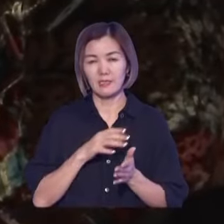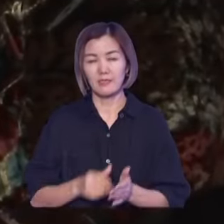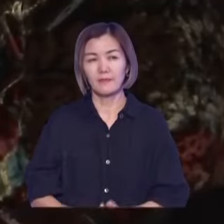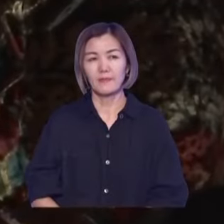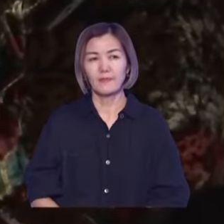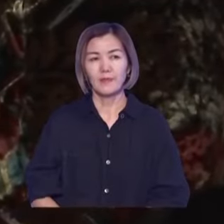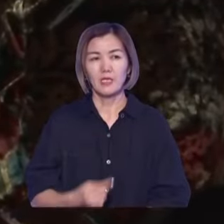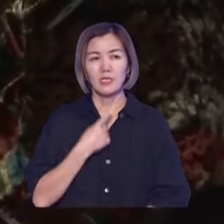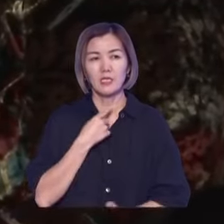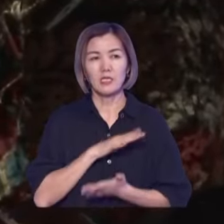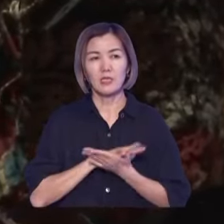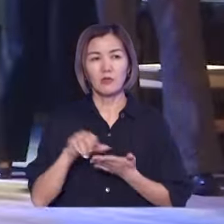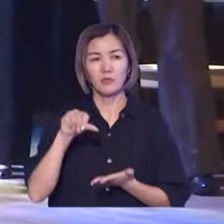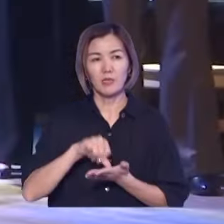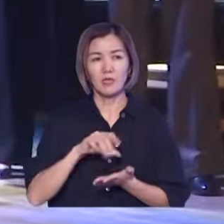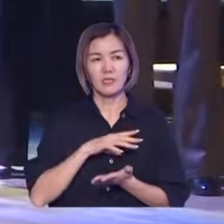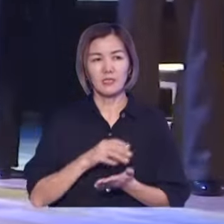жанда үнмен көркемдей түсті.